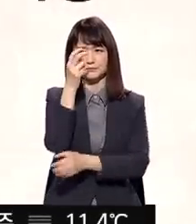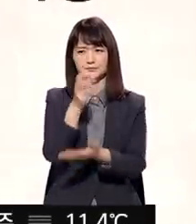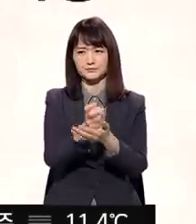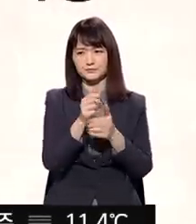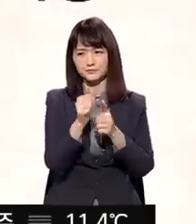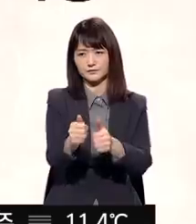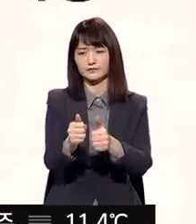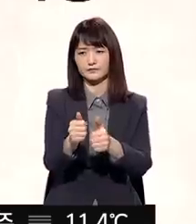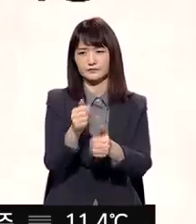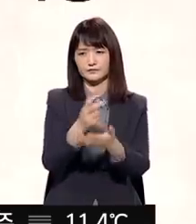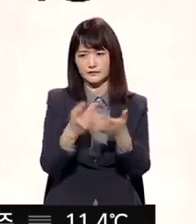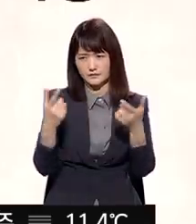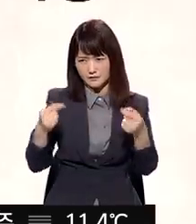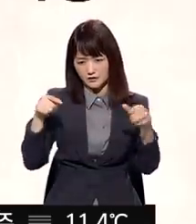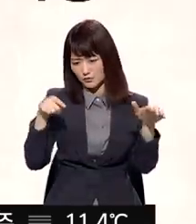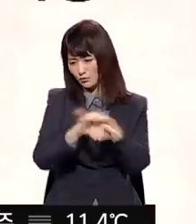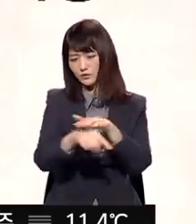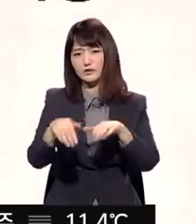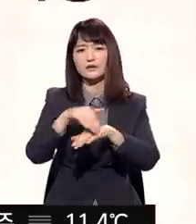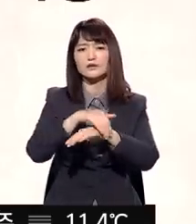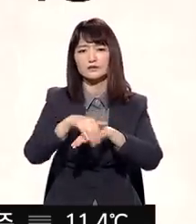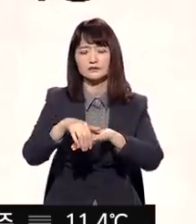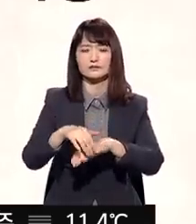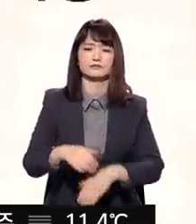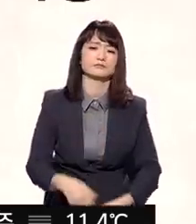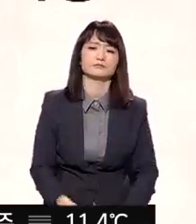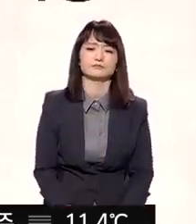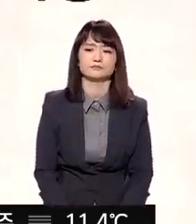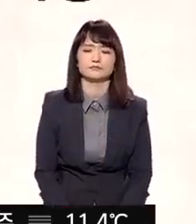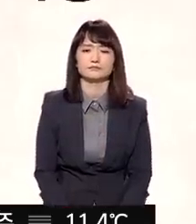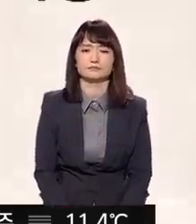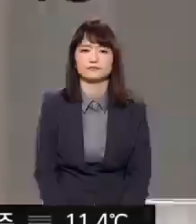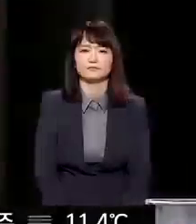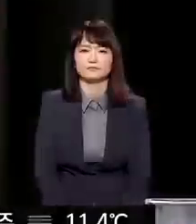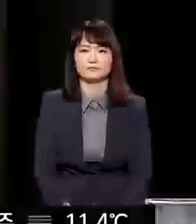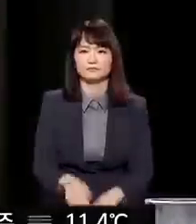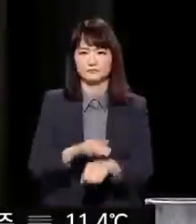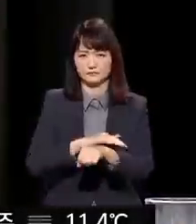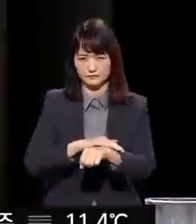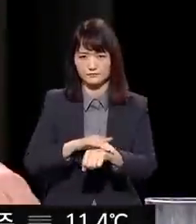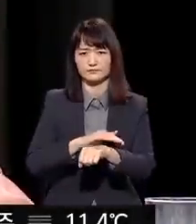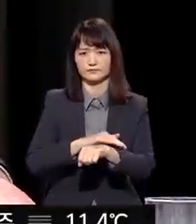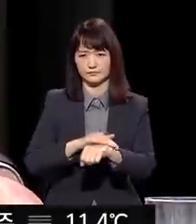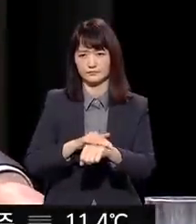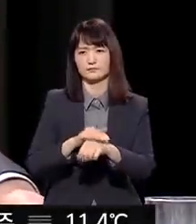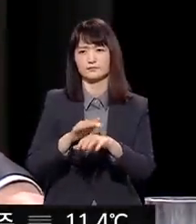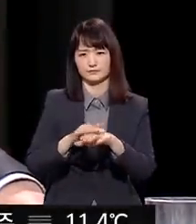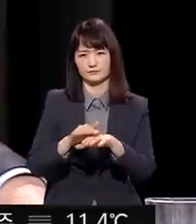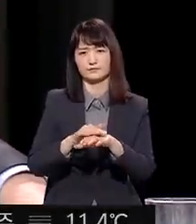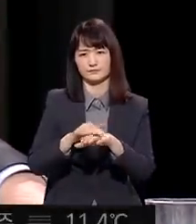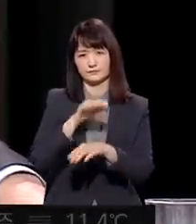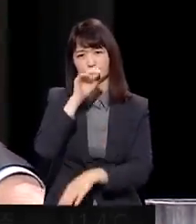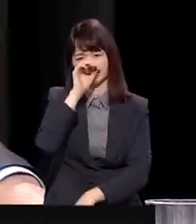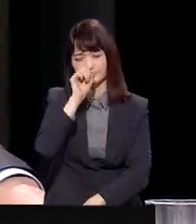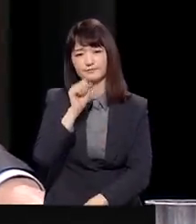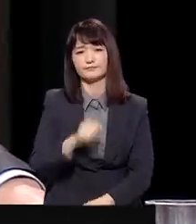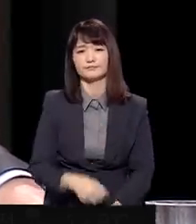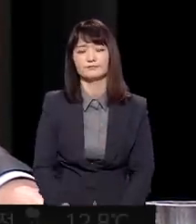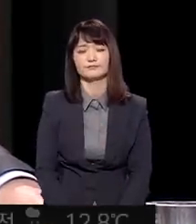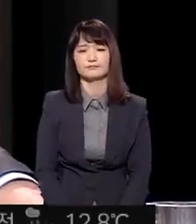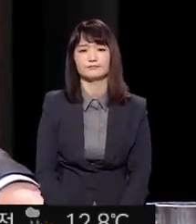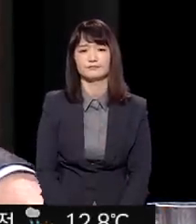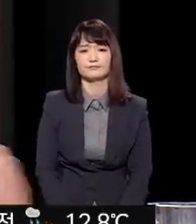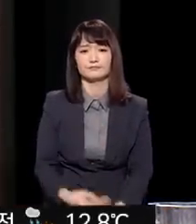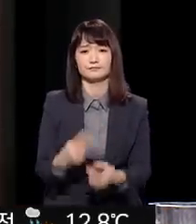따라서 합당한 조처를 할 예정이다. 이렇게 밝혔습니다. 알겠습니다. 뭐 잘 좀 뭐 해결을 좀 했으면 좋겠네요.